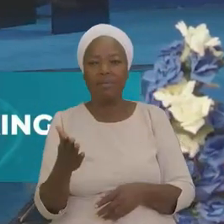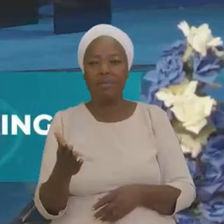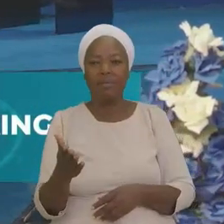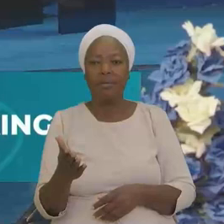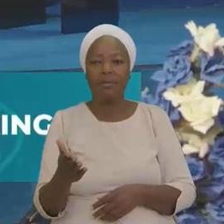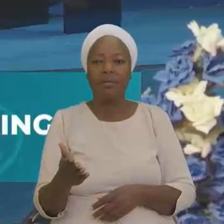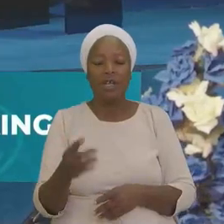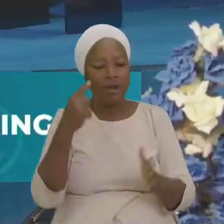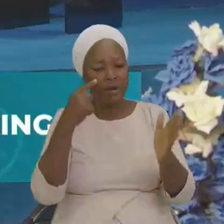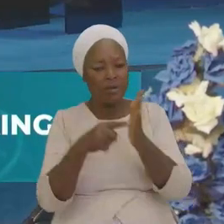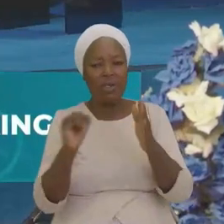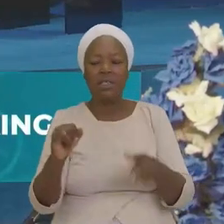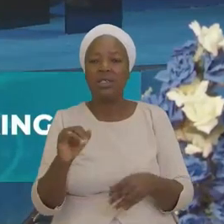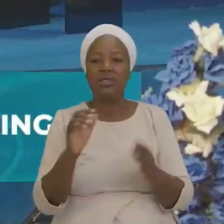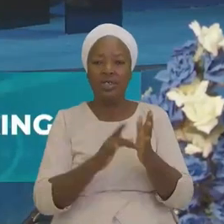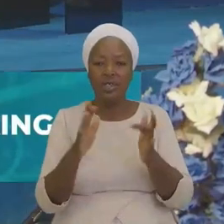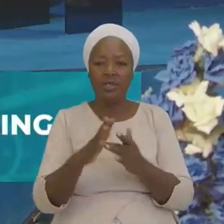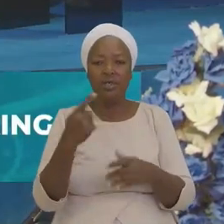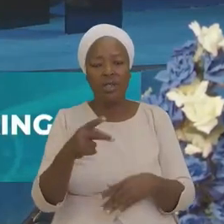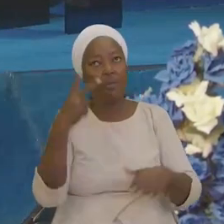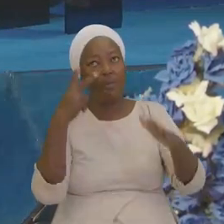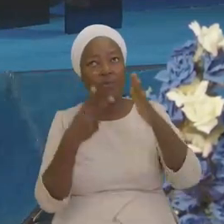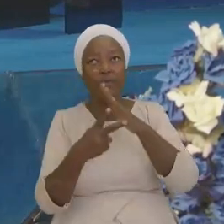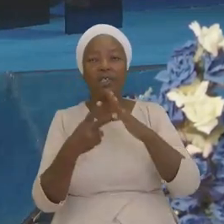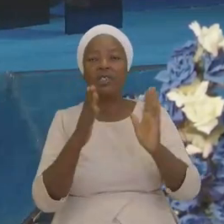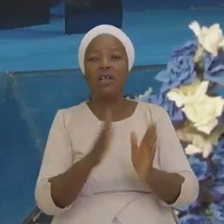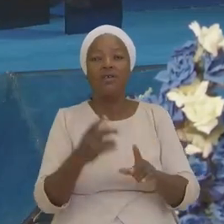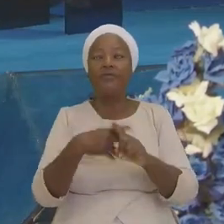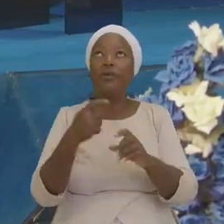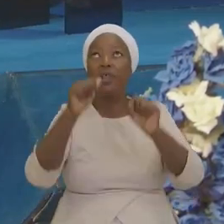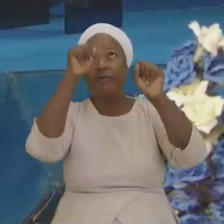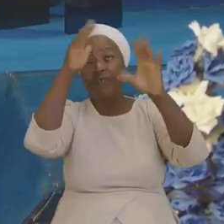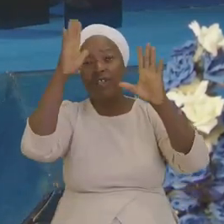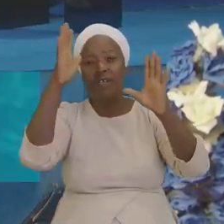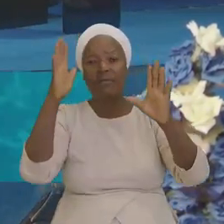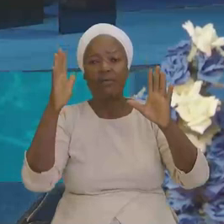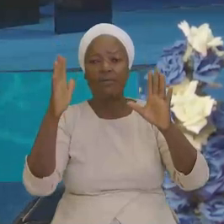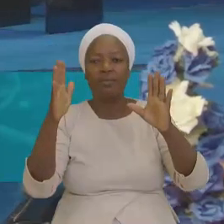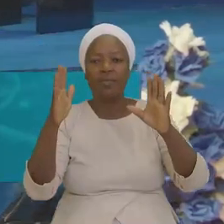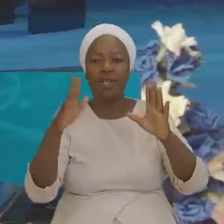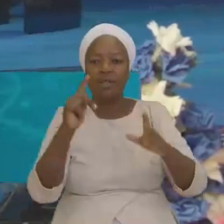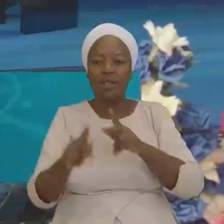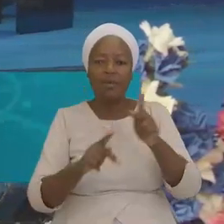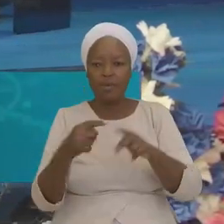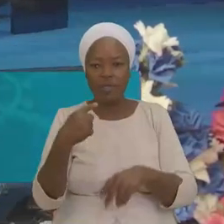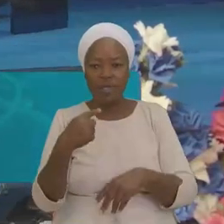Voyons le premier point alors. Reconnaître Jésus, le prophète venu du Père.